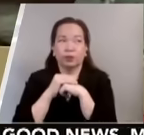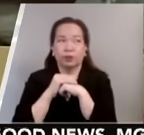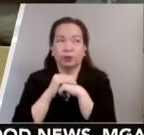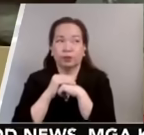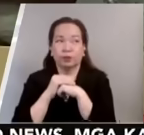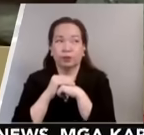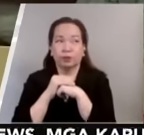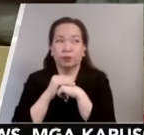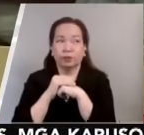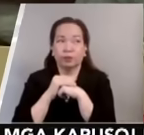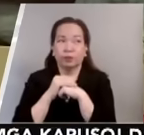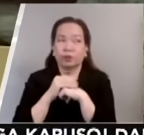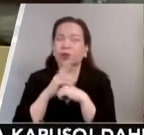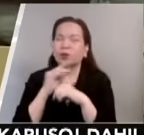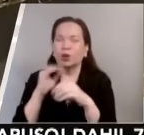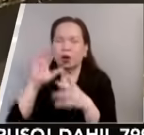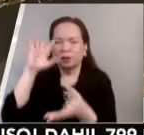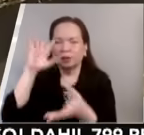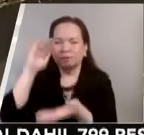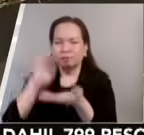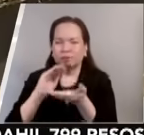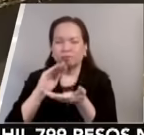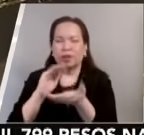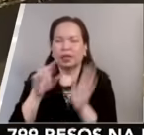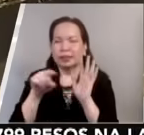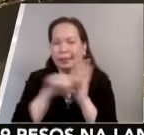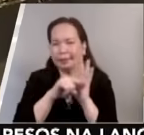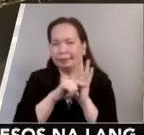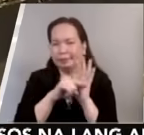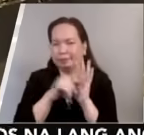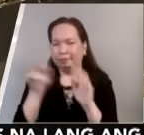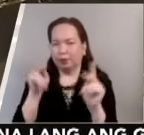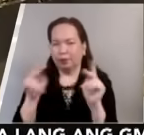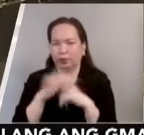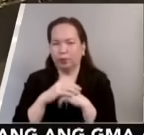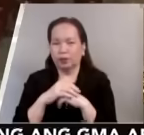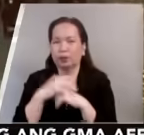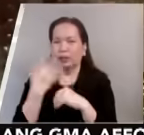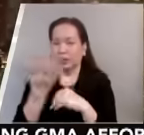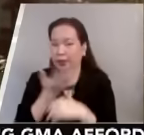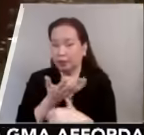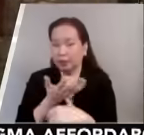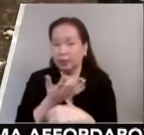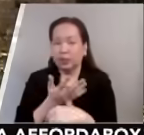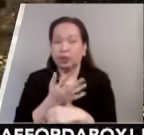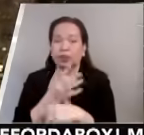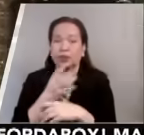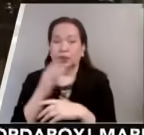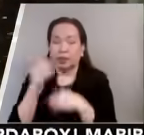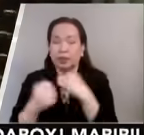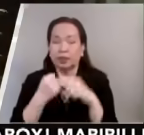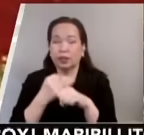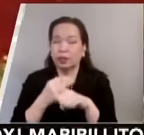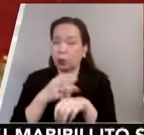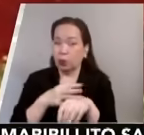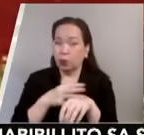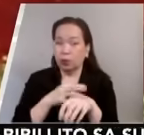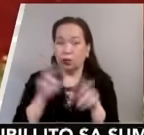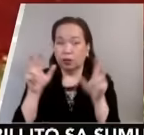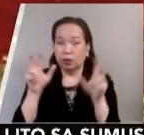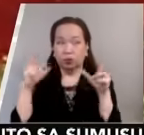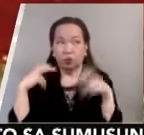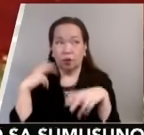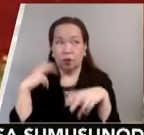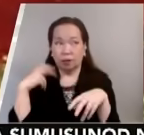mga nega masyado hindi ka masyado affected dahil year of the wood dragon ng 2024 nar din ang dragon bracelet may